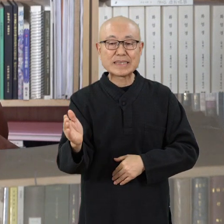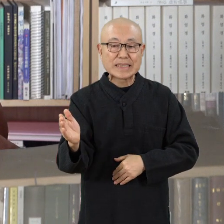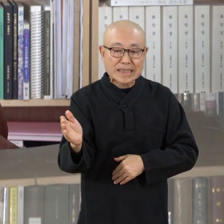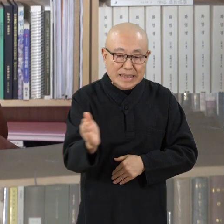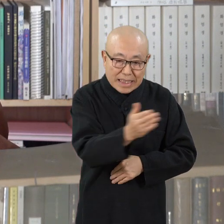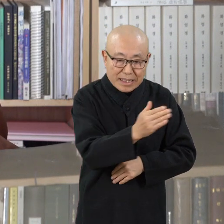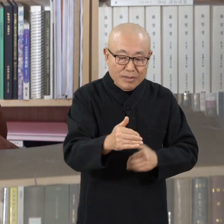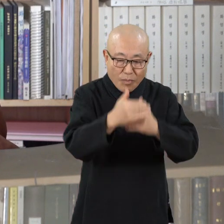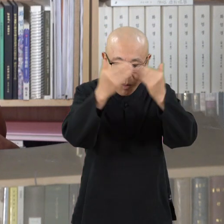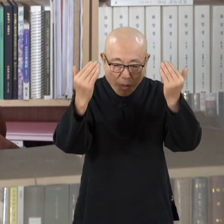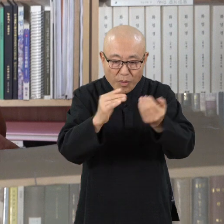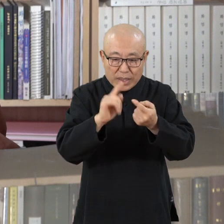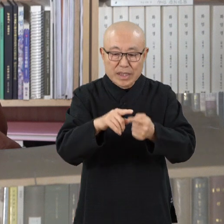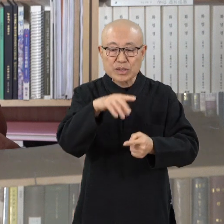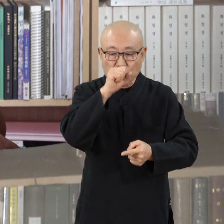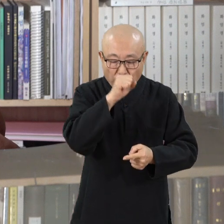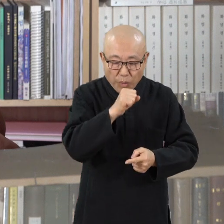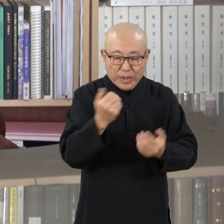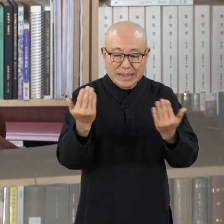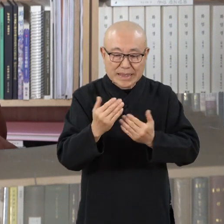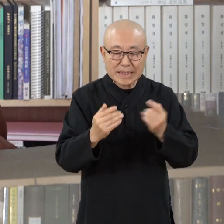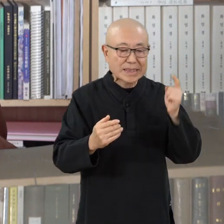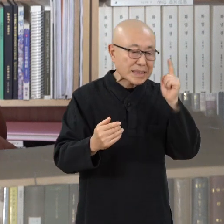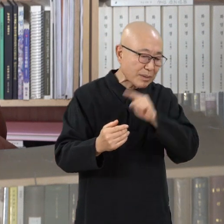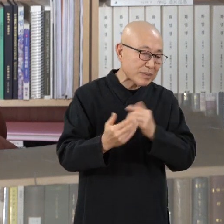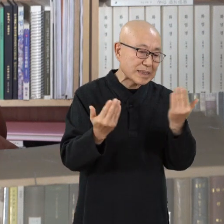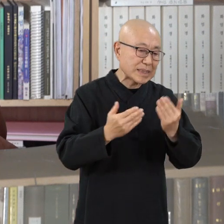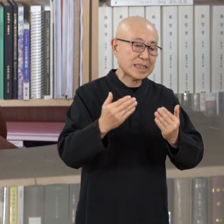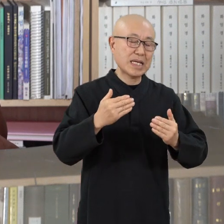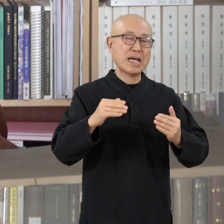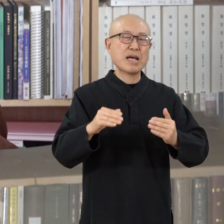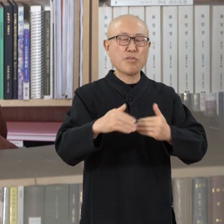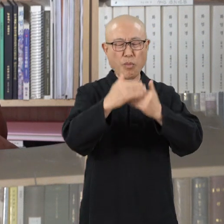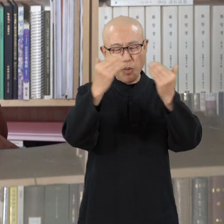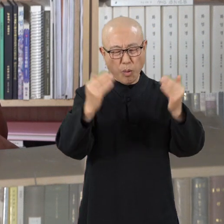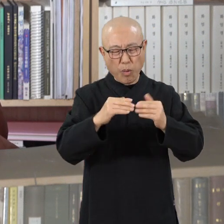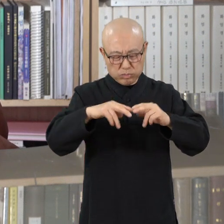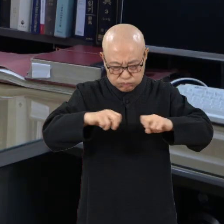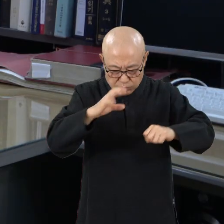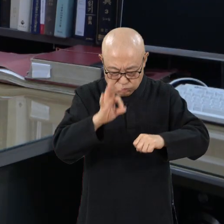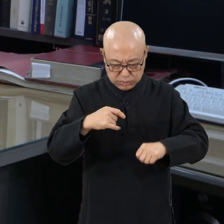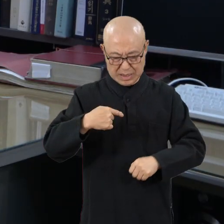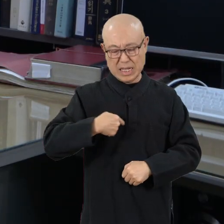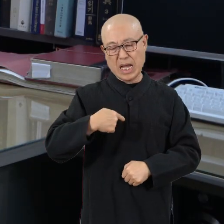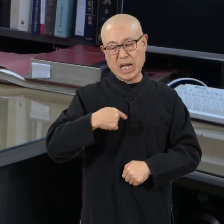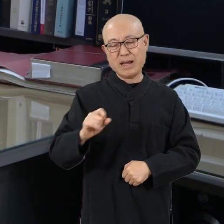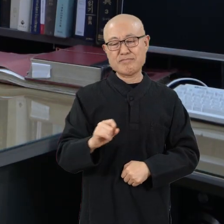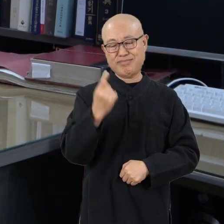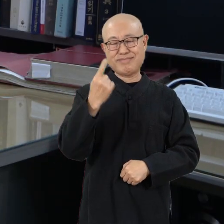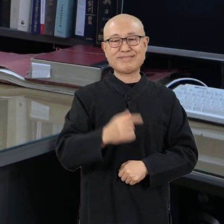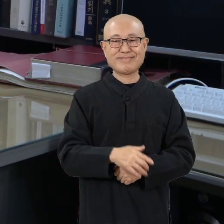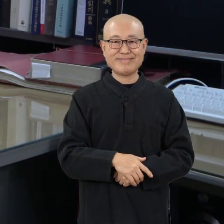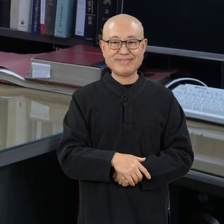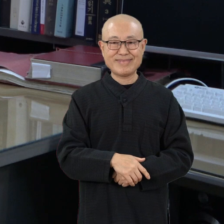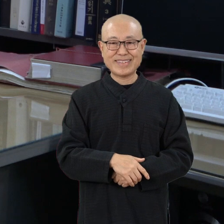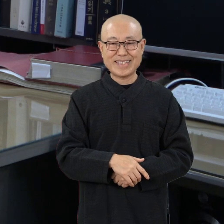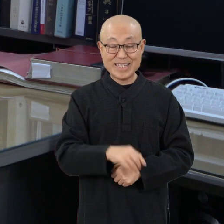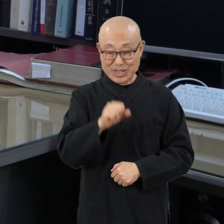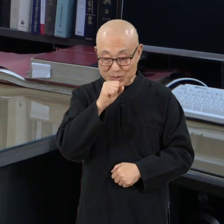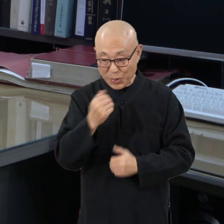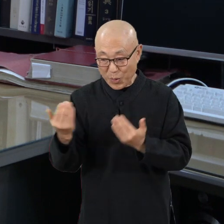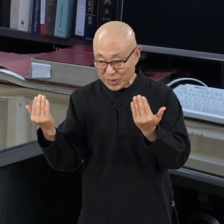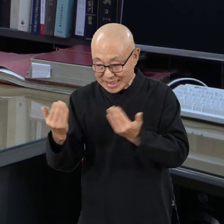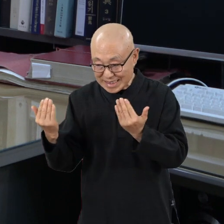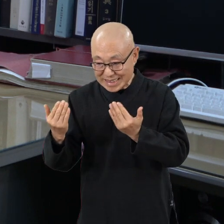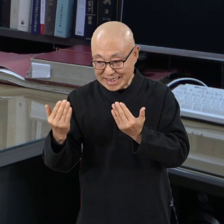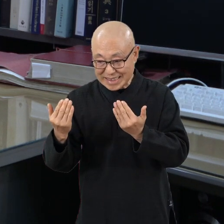모든 것들이 좋은 일 나쁜 일을 다 나에게 원인이 있다. 그래서 아주 간단한 말씀이에요. 좋은 일이 있을